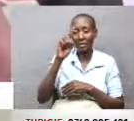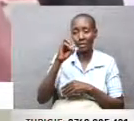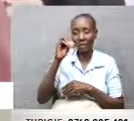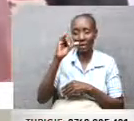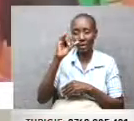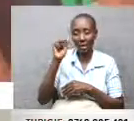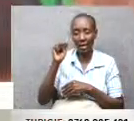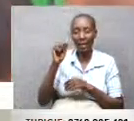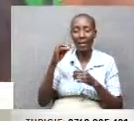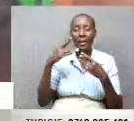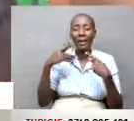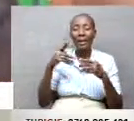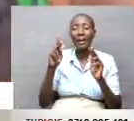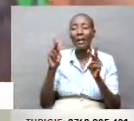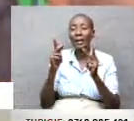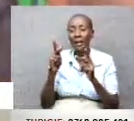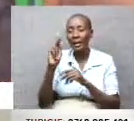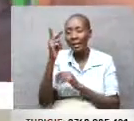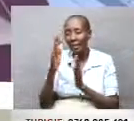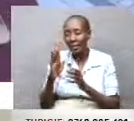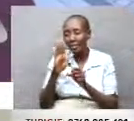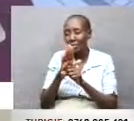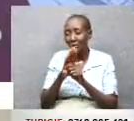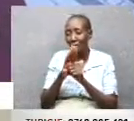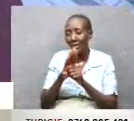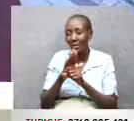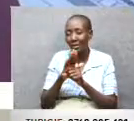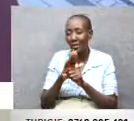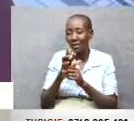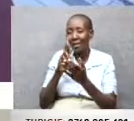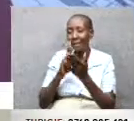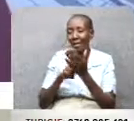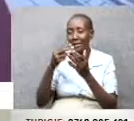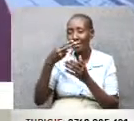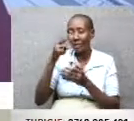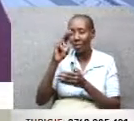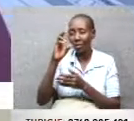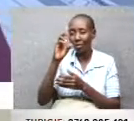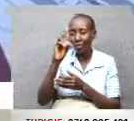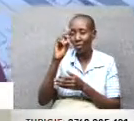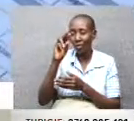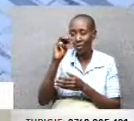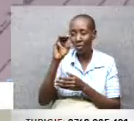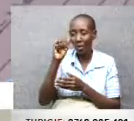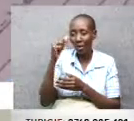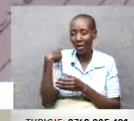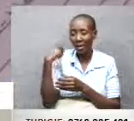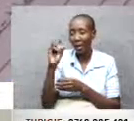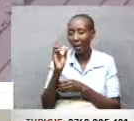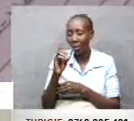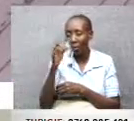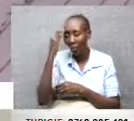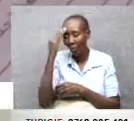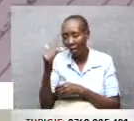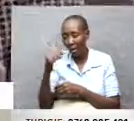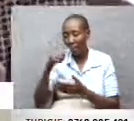nje kwenye usajili wa huduma namba kwa kukosa kitambulisho cha kitaifa. Hivyo amewataka Wakenya hao kufanya hima na kukumbatia mpango wa